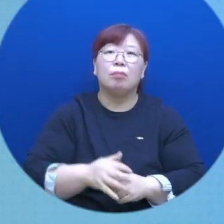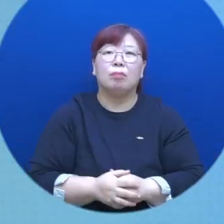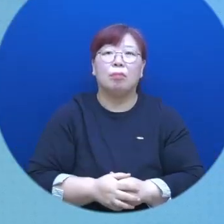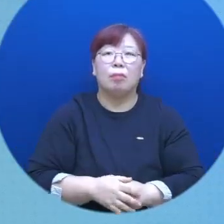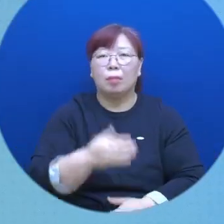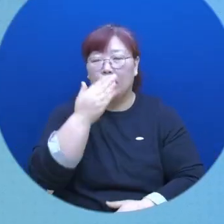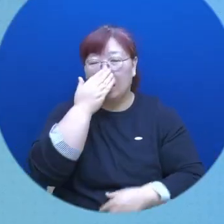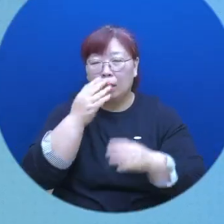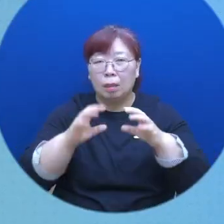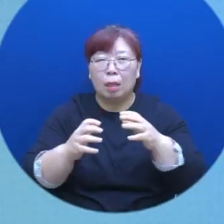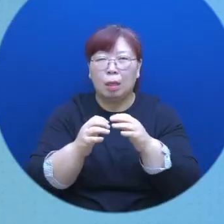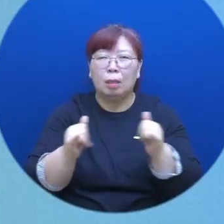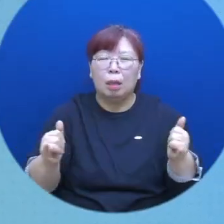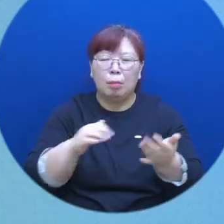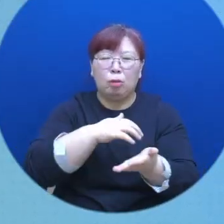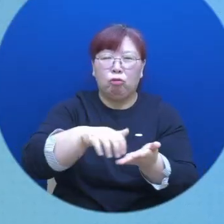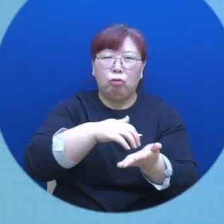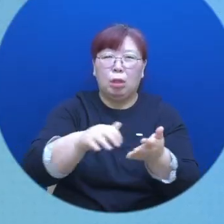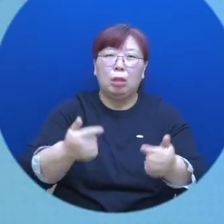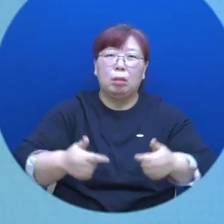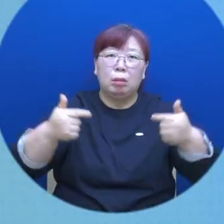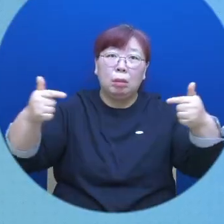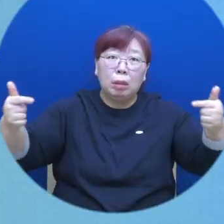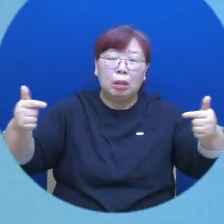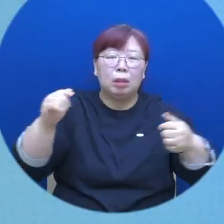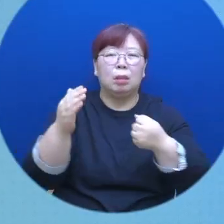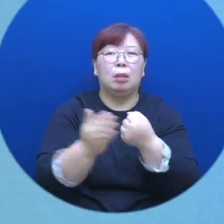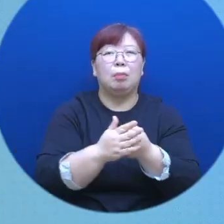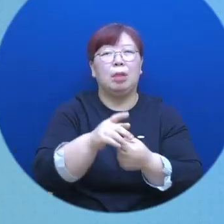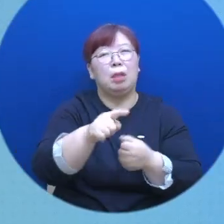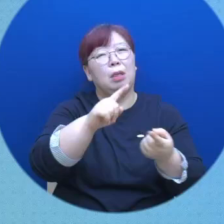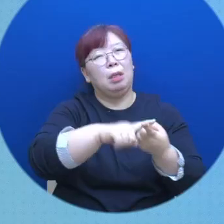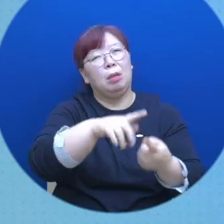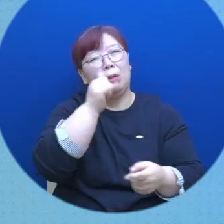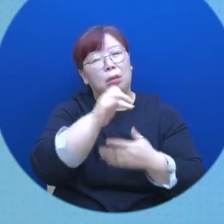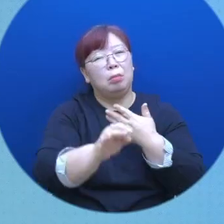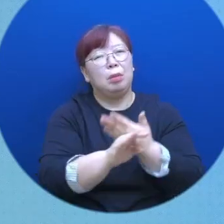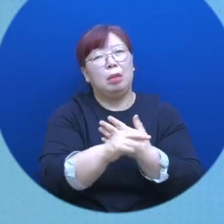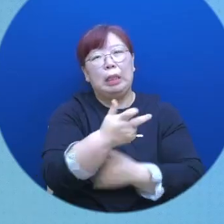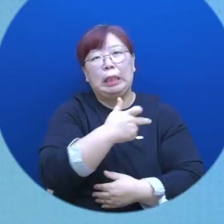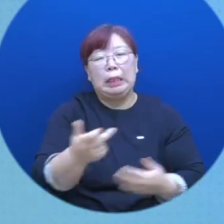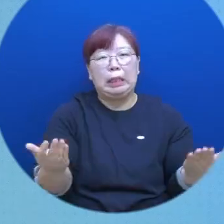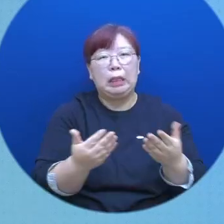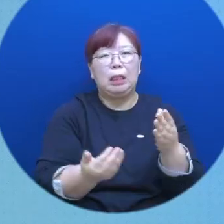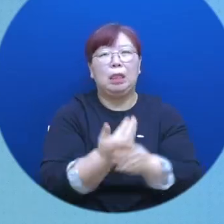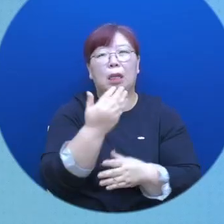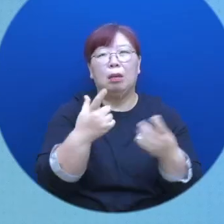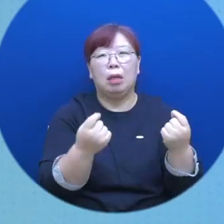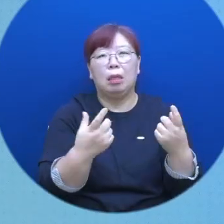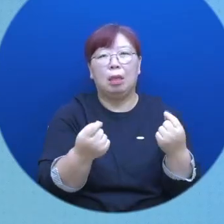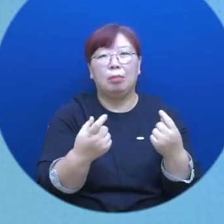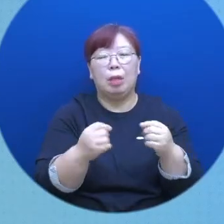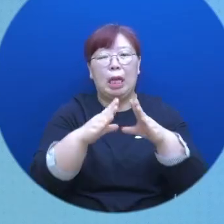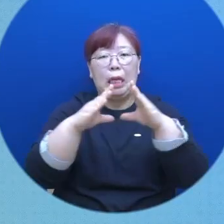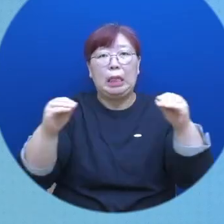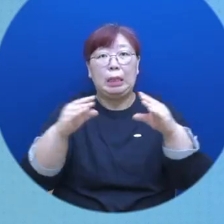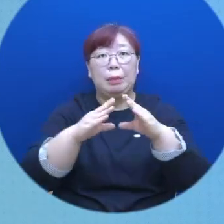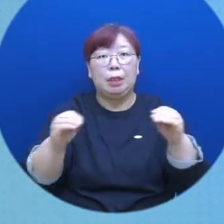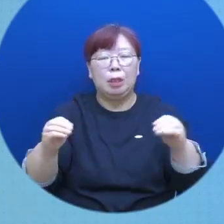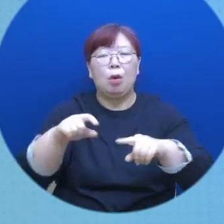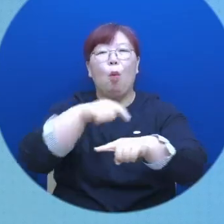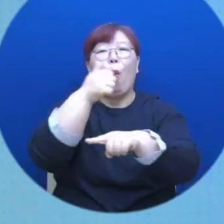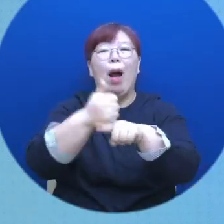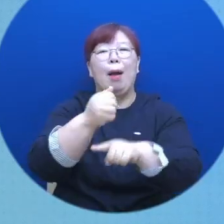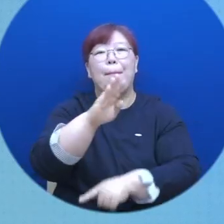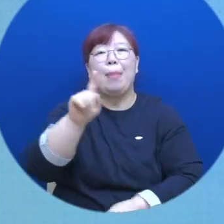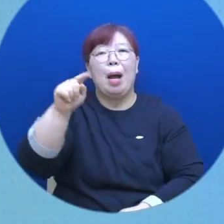더 강성해지고 숫자가 많아지니까 이대로 있으면 큰일 나겠다. 그리하여 애굽의 왕 바로는